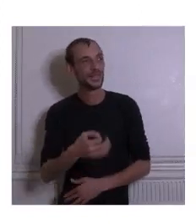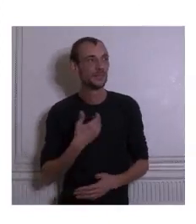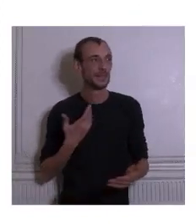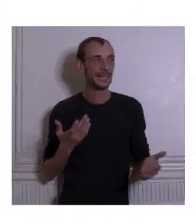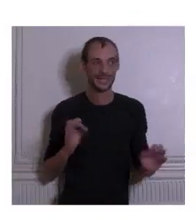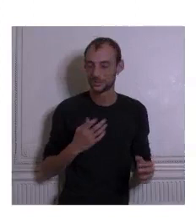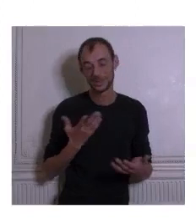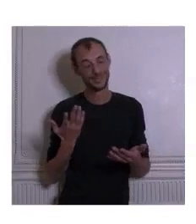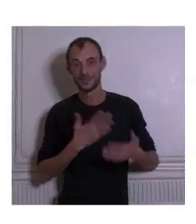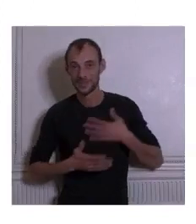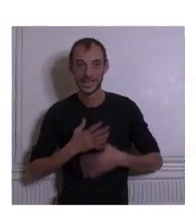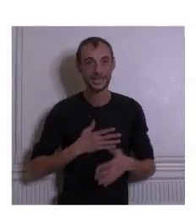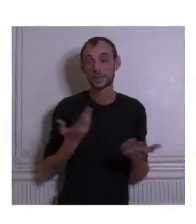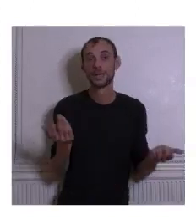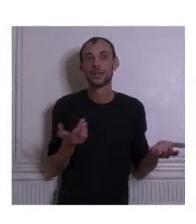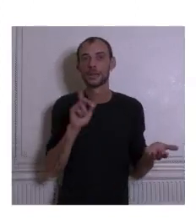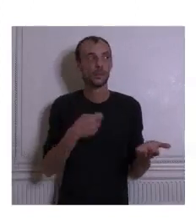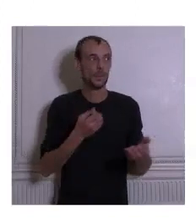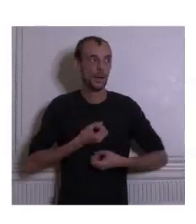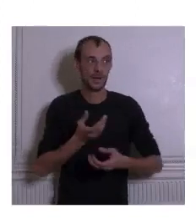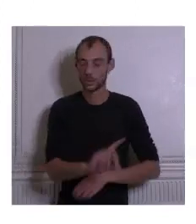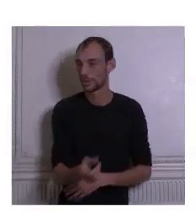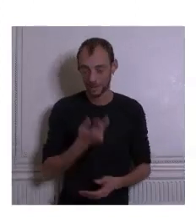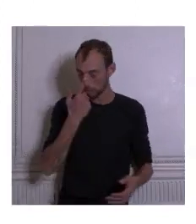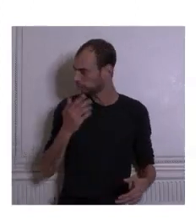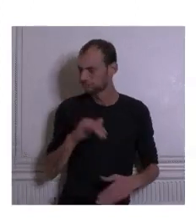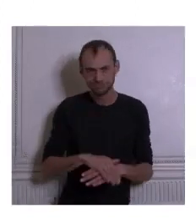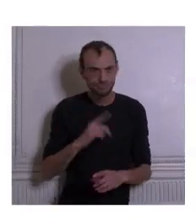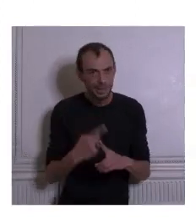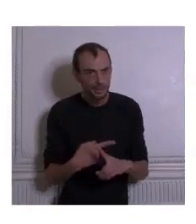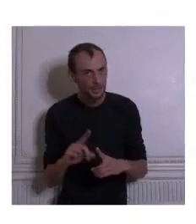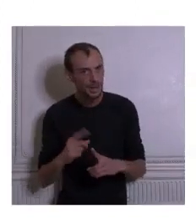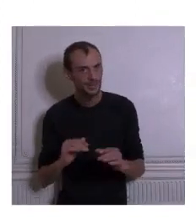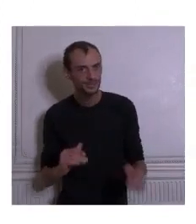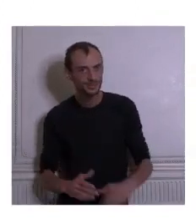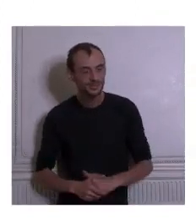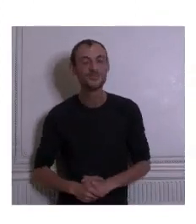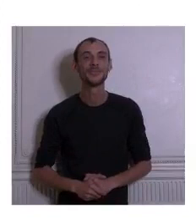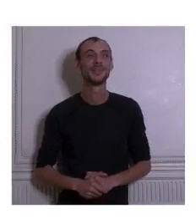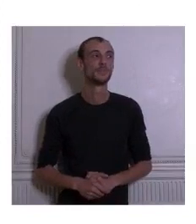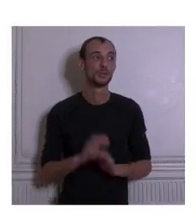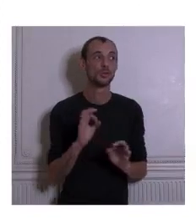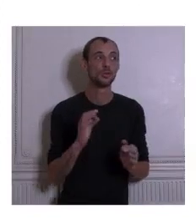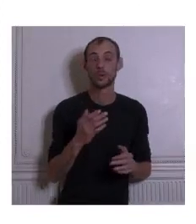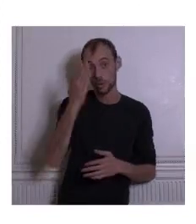d'une technicienne énergie au sein de la direction des bâtiments et de la transition énergétique.